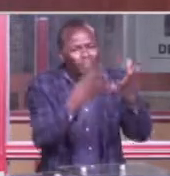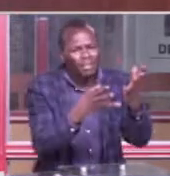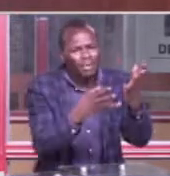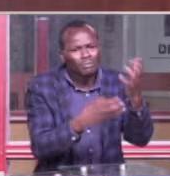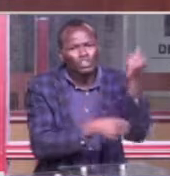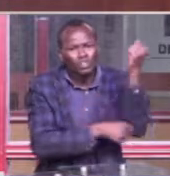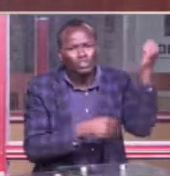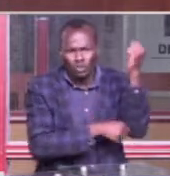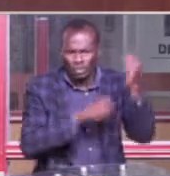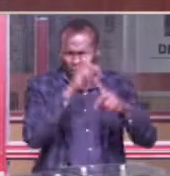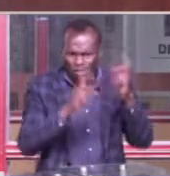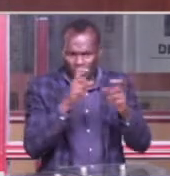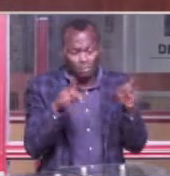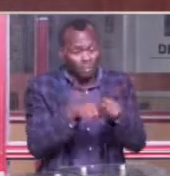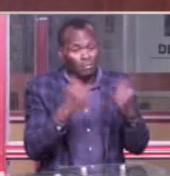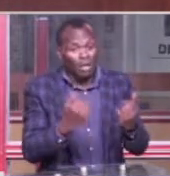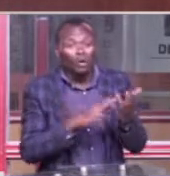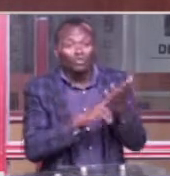abantu abamu